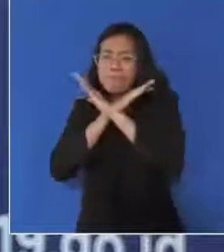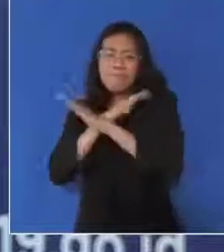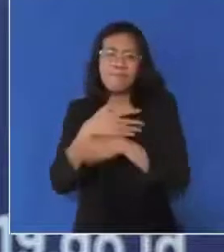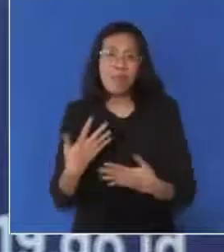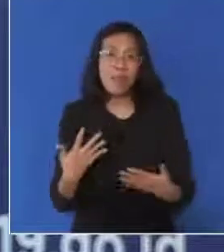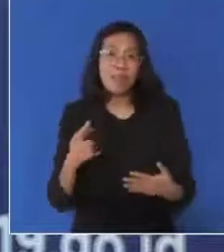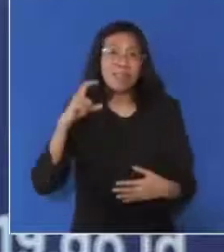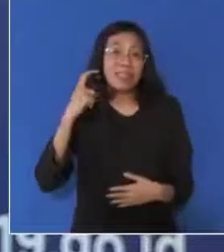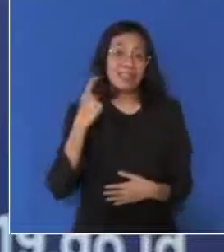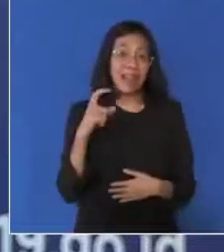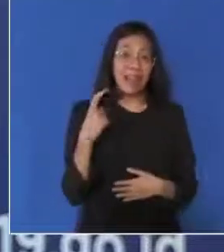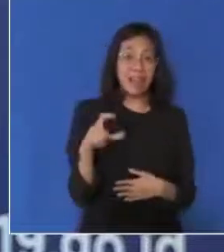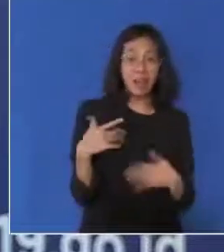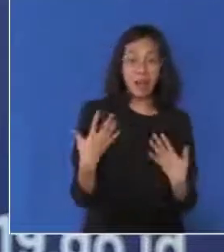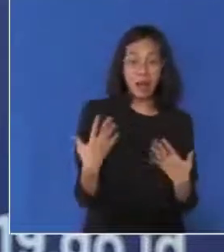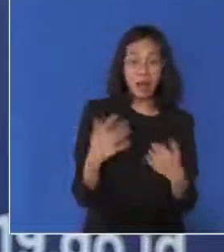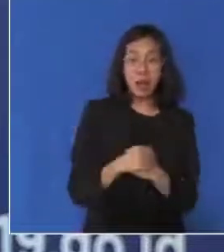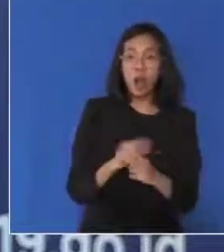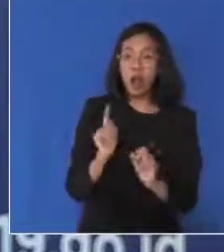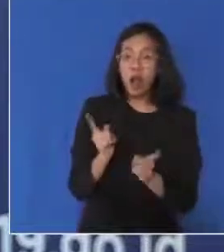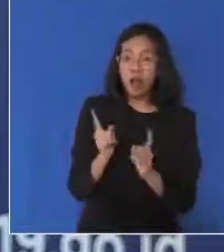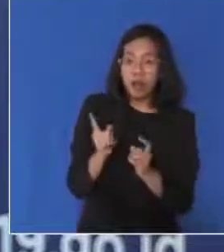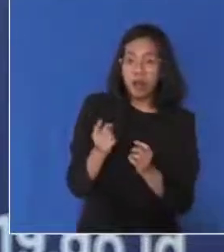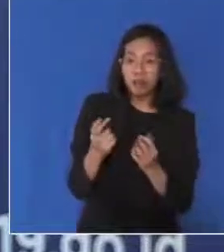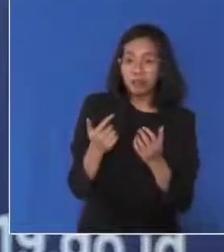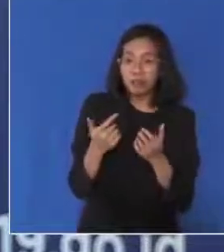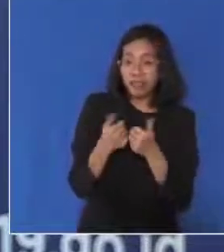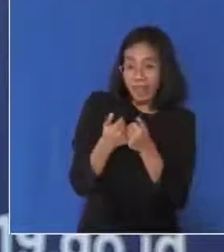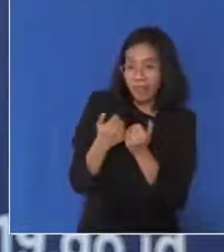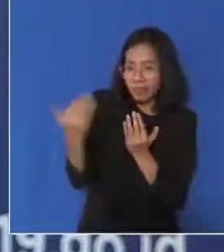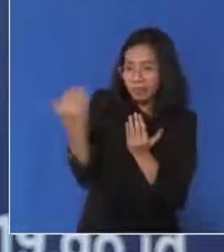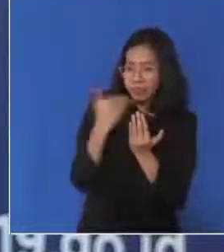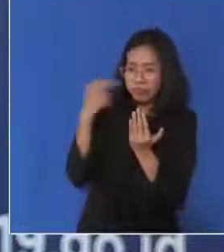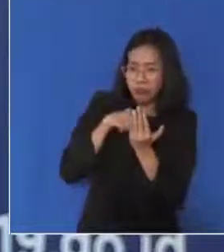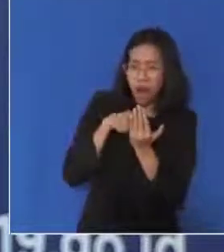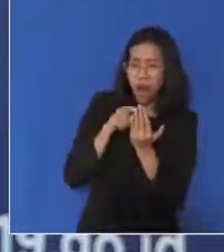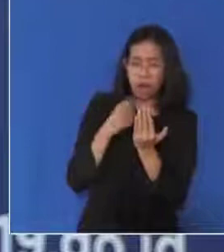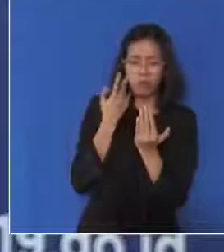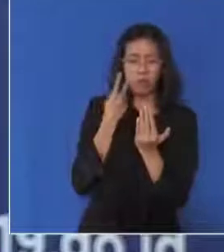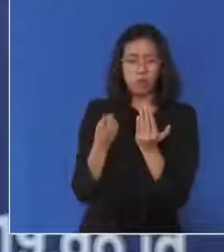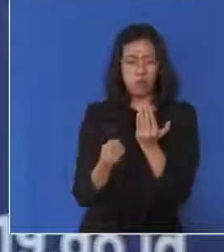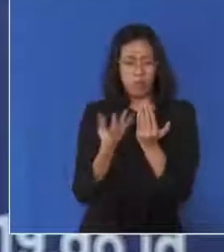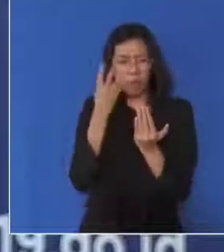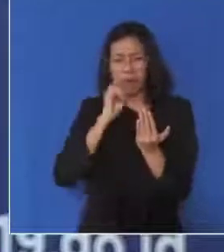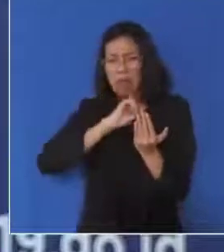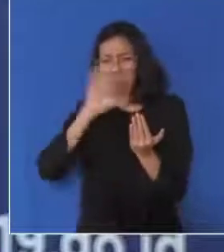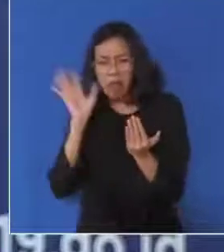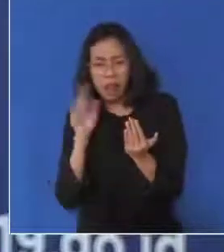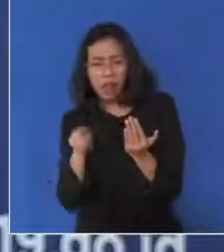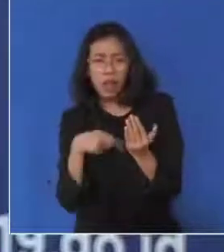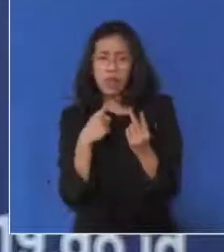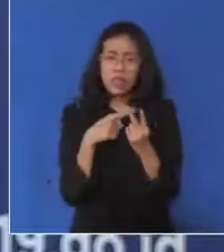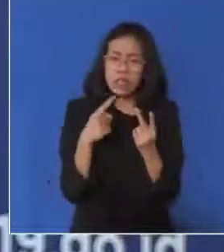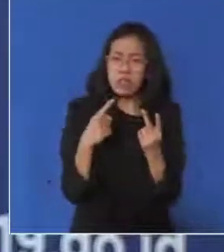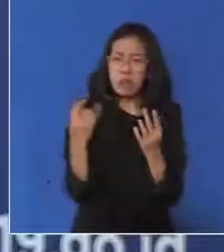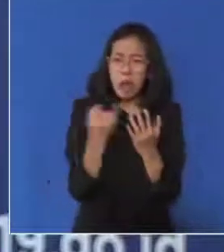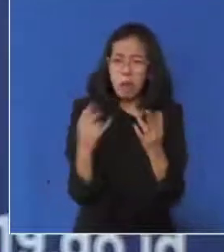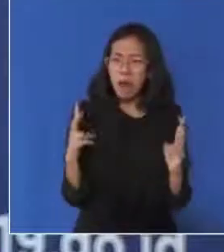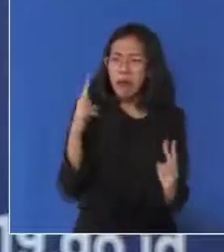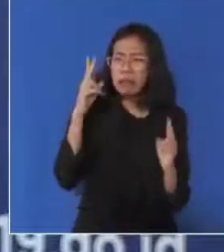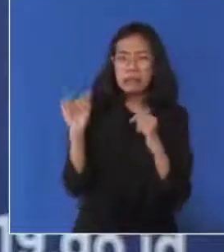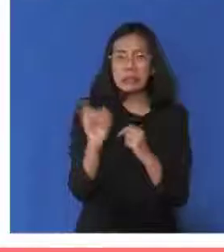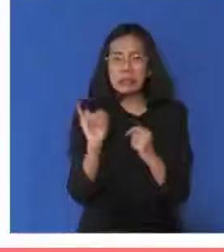ketika kita menemukan hoax tadi itu misalnya sumber yang gak jelas sangat yang gak jelas matangnya juga aneh gitu kita kasih tahu